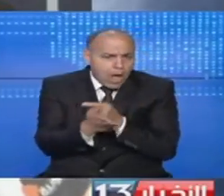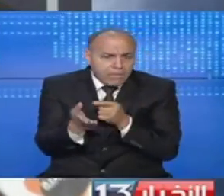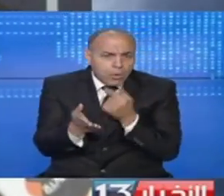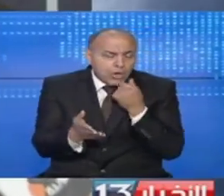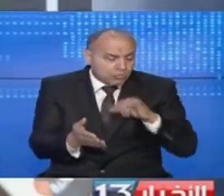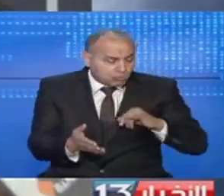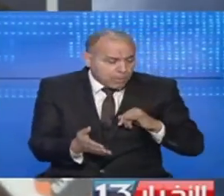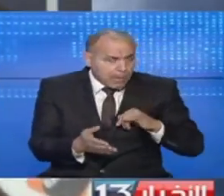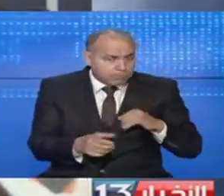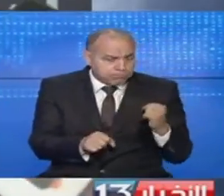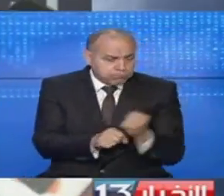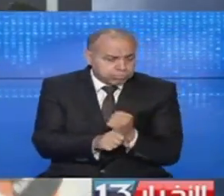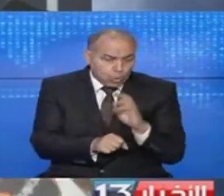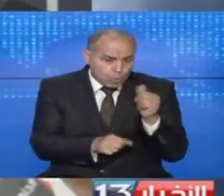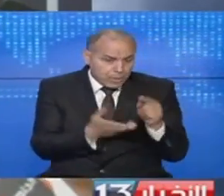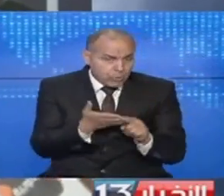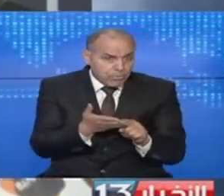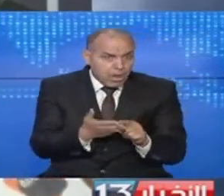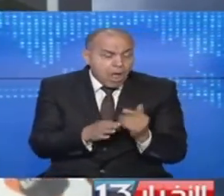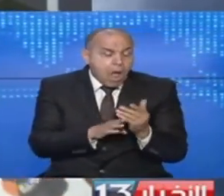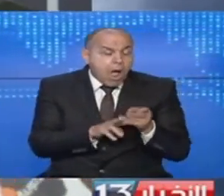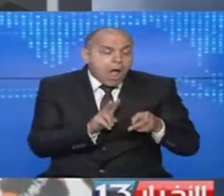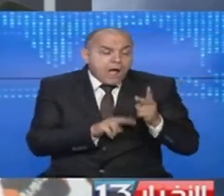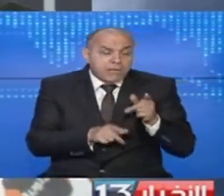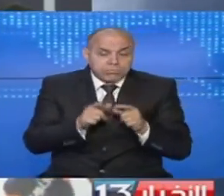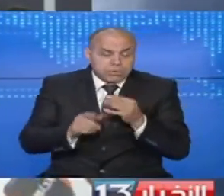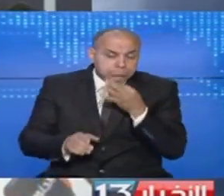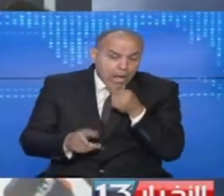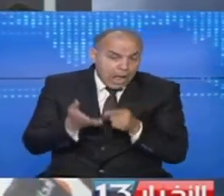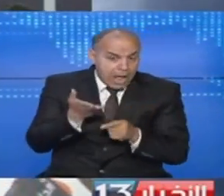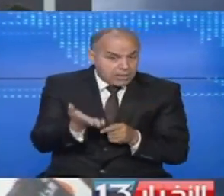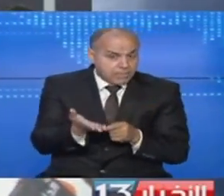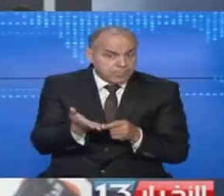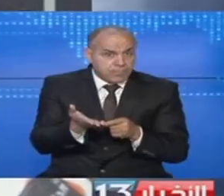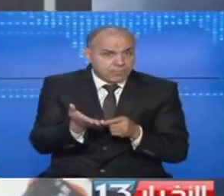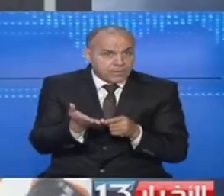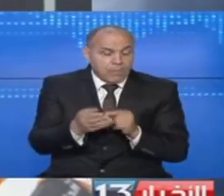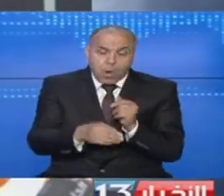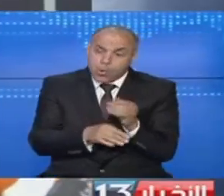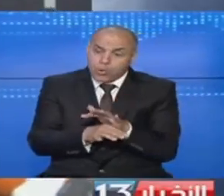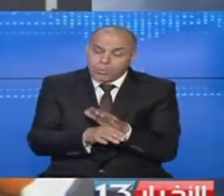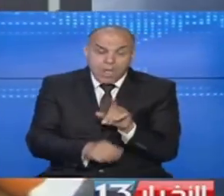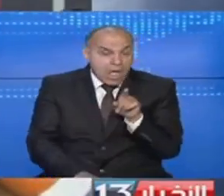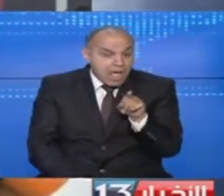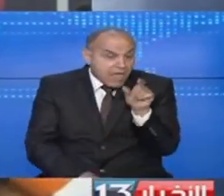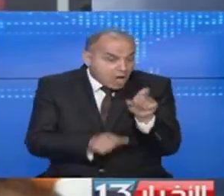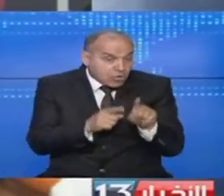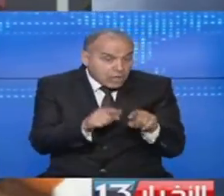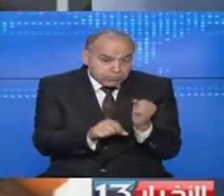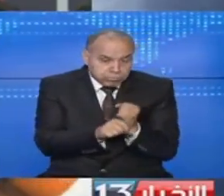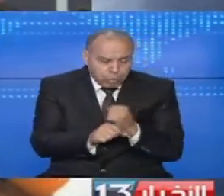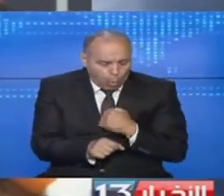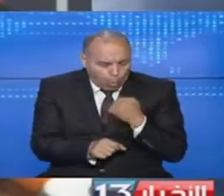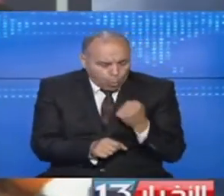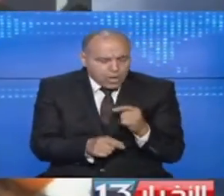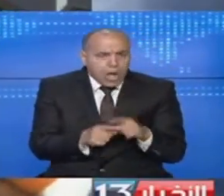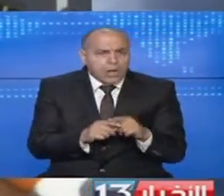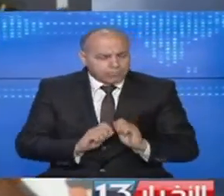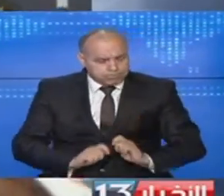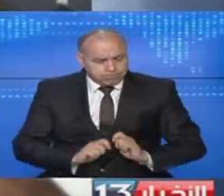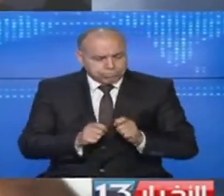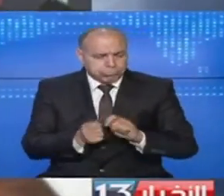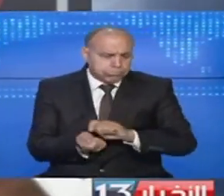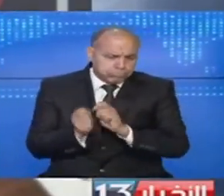وخاصه الشباب العامل في المجال هذايا كانوا اكثر ناس استفادوا من جائحه كورونا. هذوما ناس عندهم قدره انه